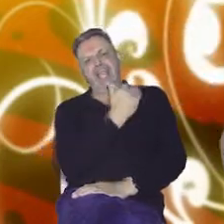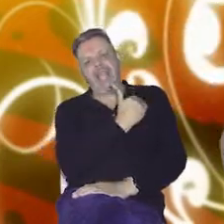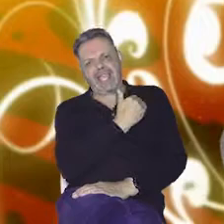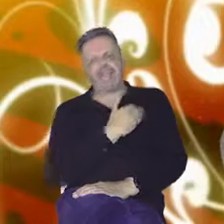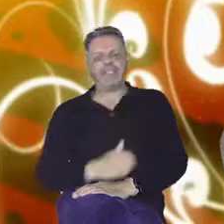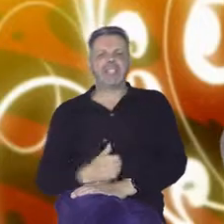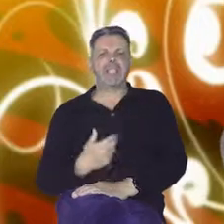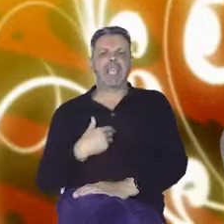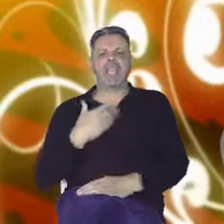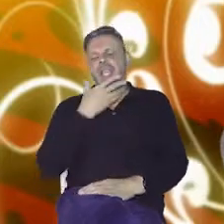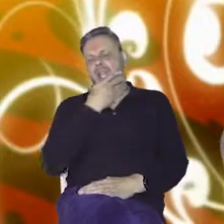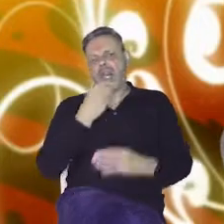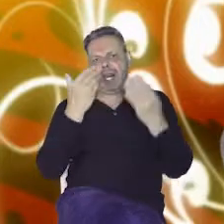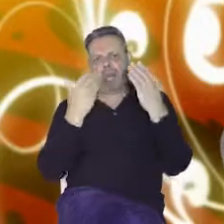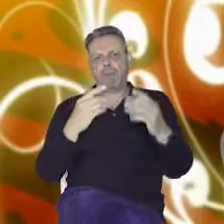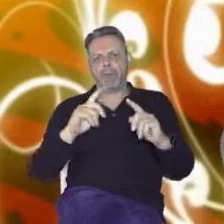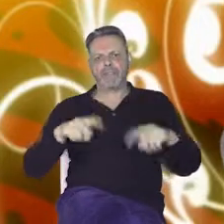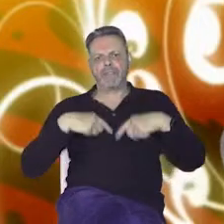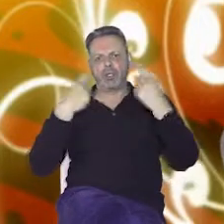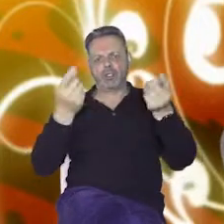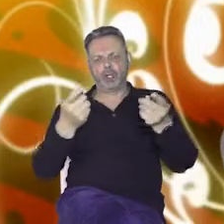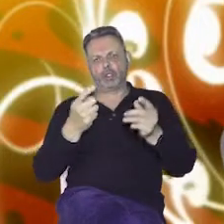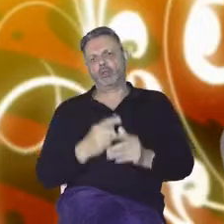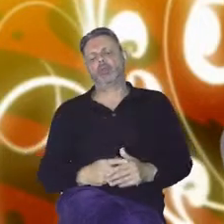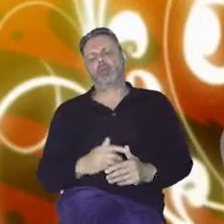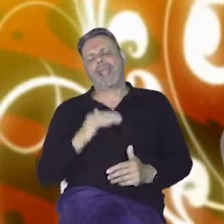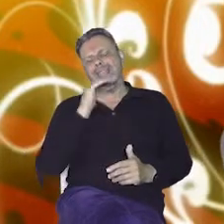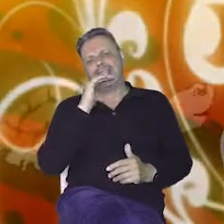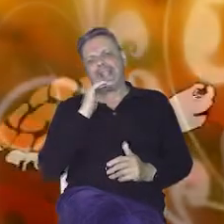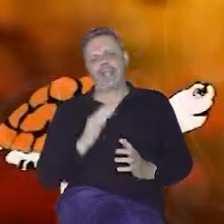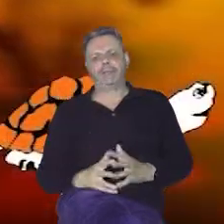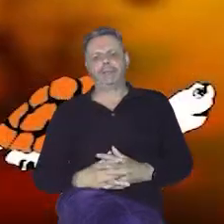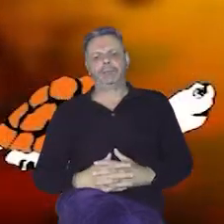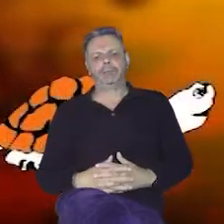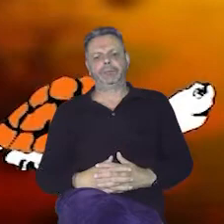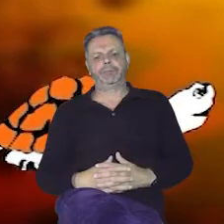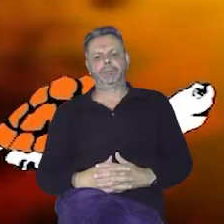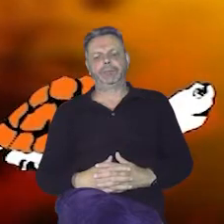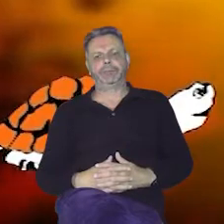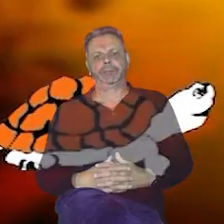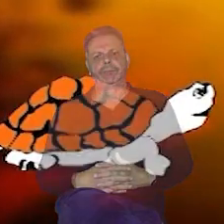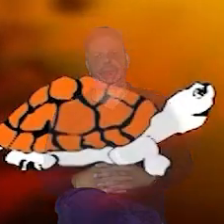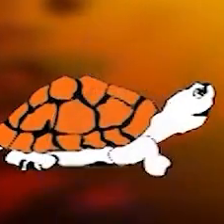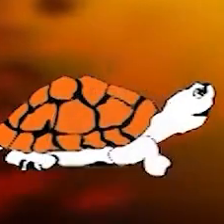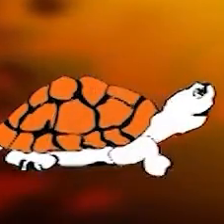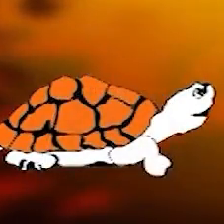vas pozdravljam i do sljedeće srijede.